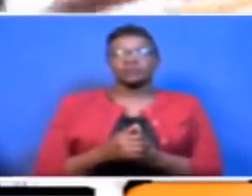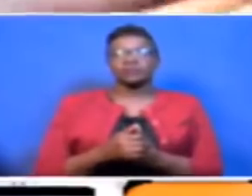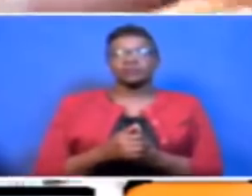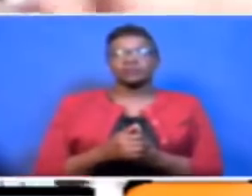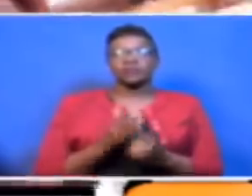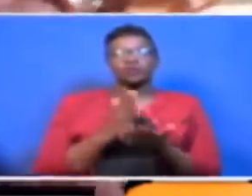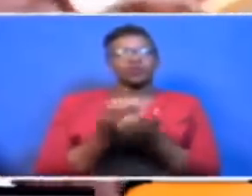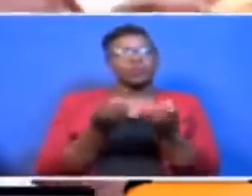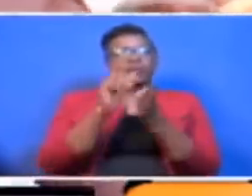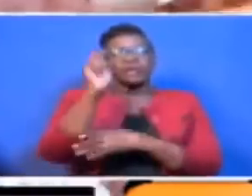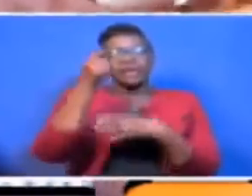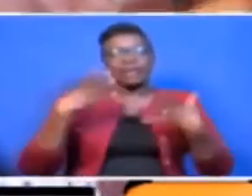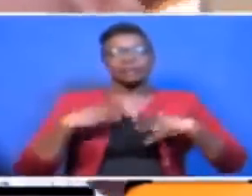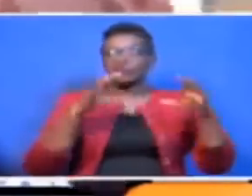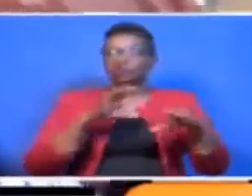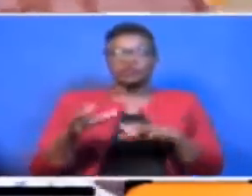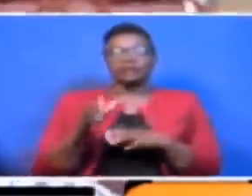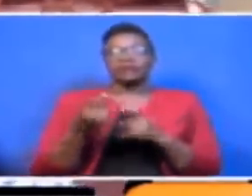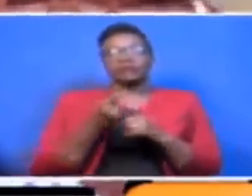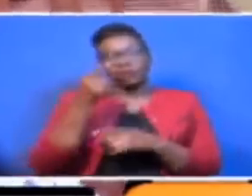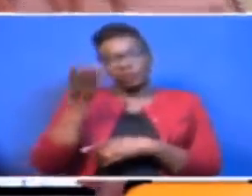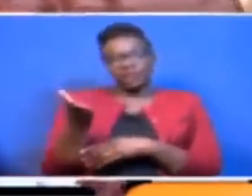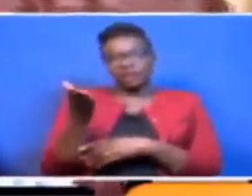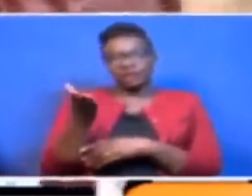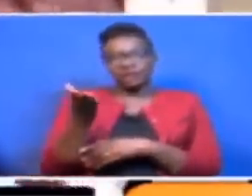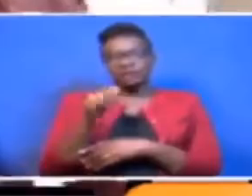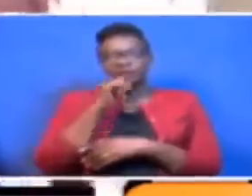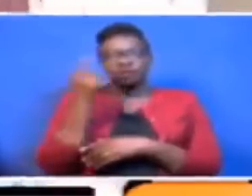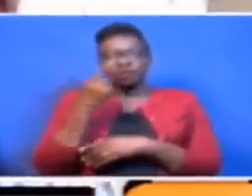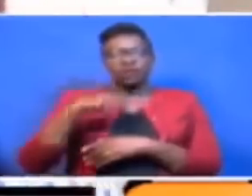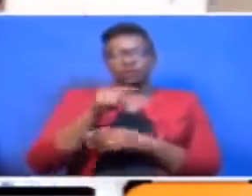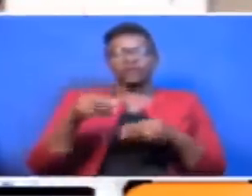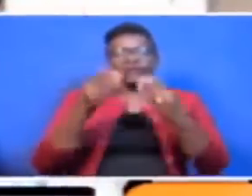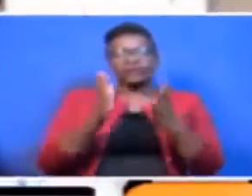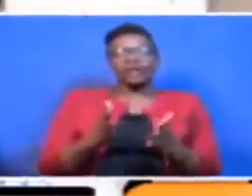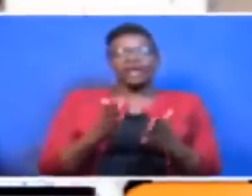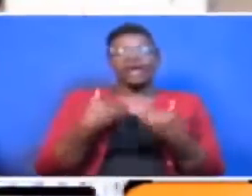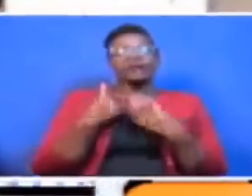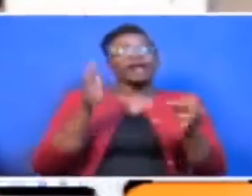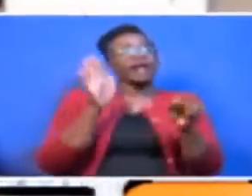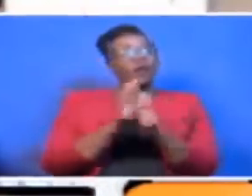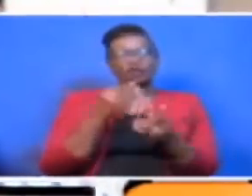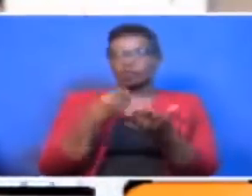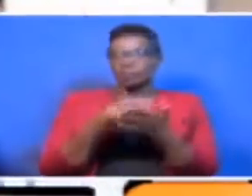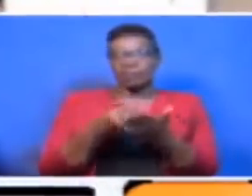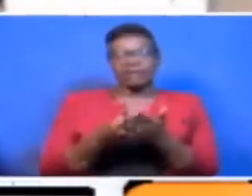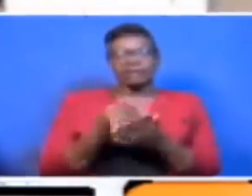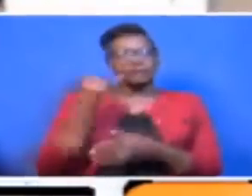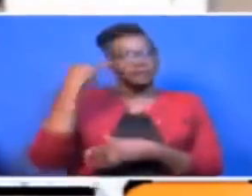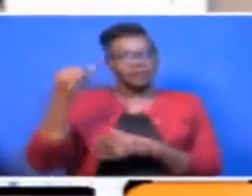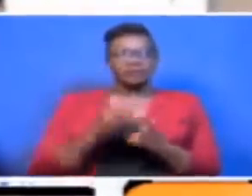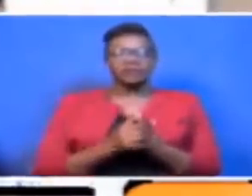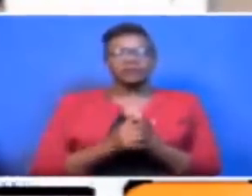this, because of what's happened here. Not only in terms of our employees, our suppliers, who we owe millions of shillings. You can imagine. My